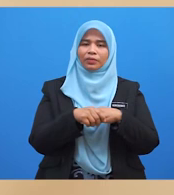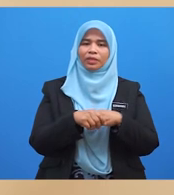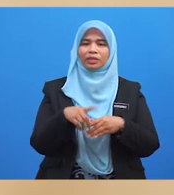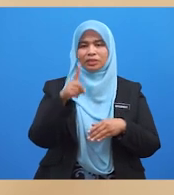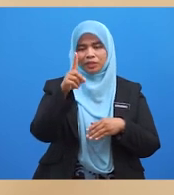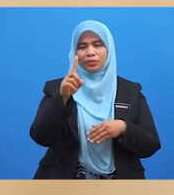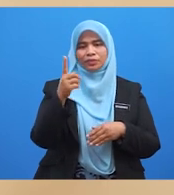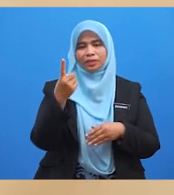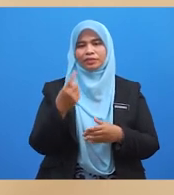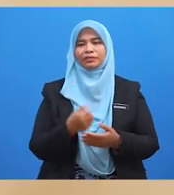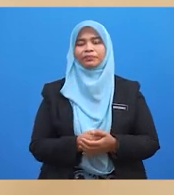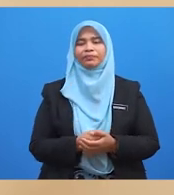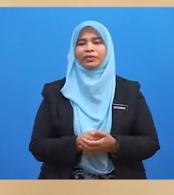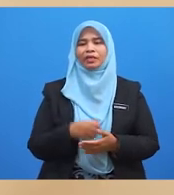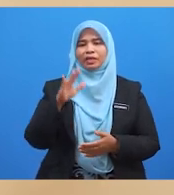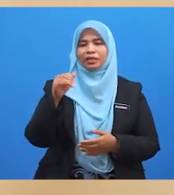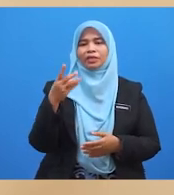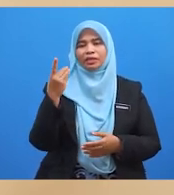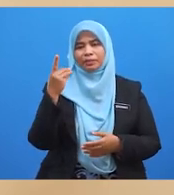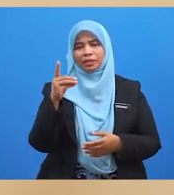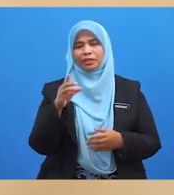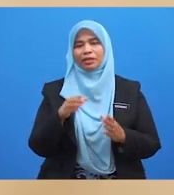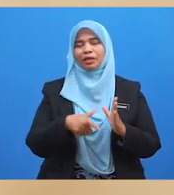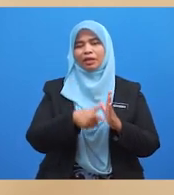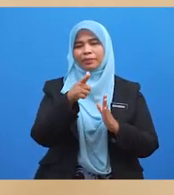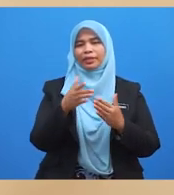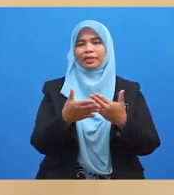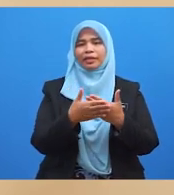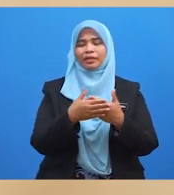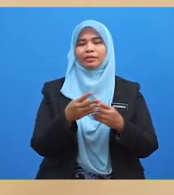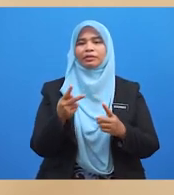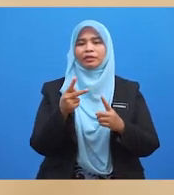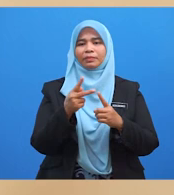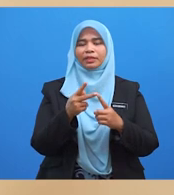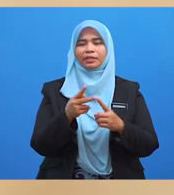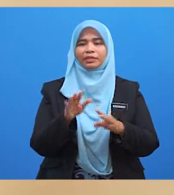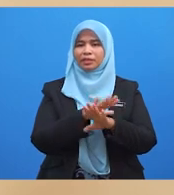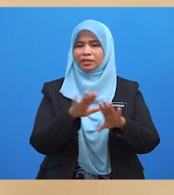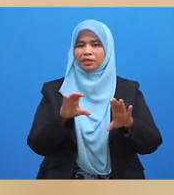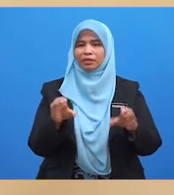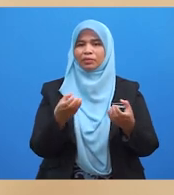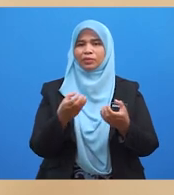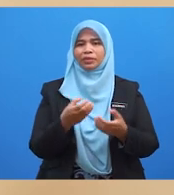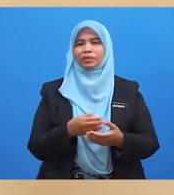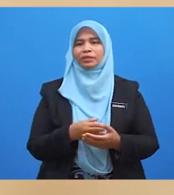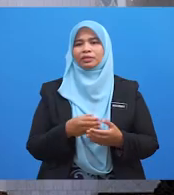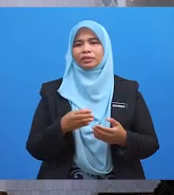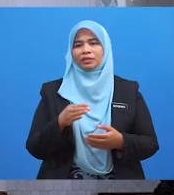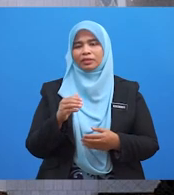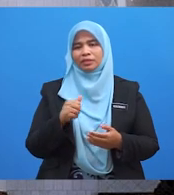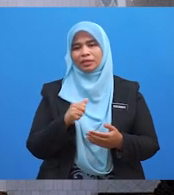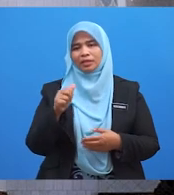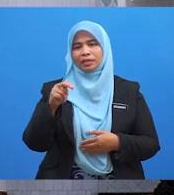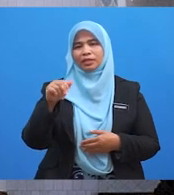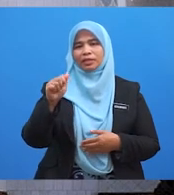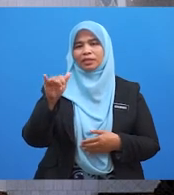yang kamu miliki. Yang demikian itu adalah lebih dekat kepada tidak berbuat aniaya. Ayat